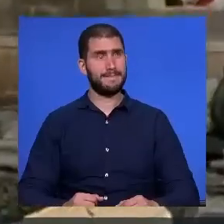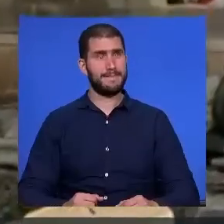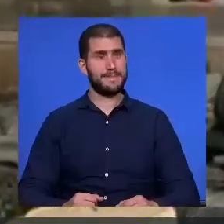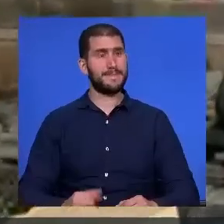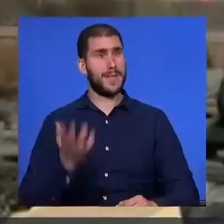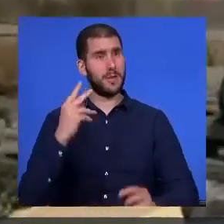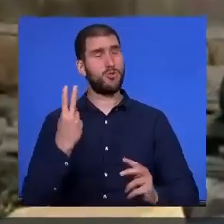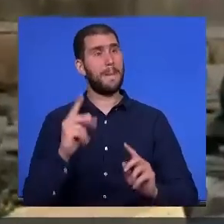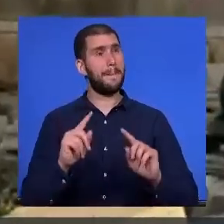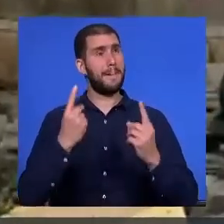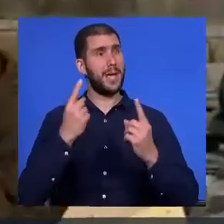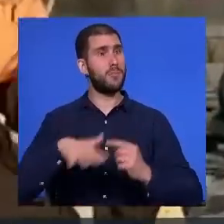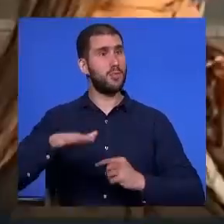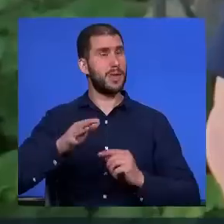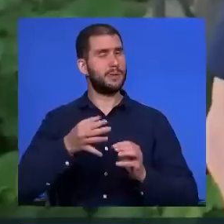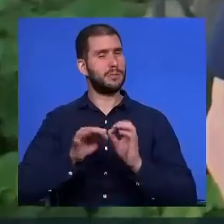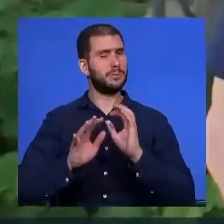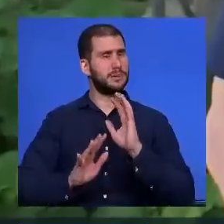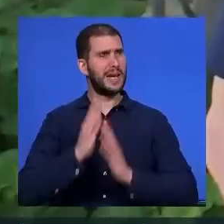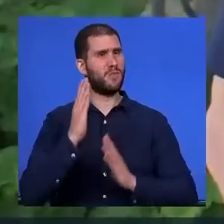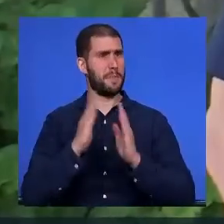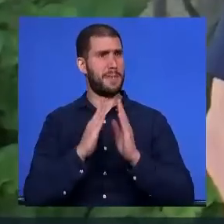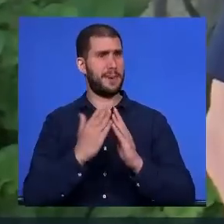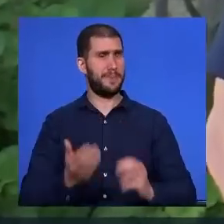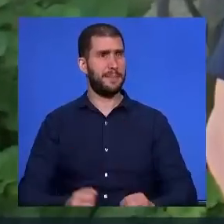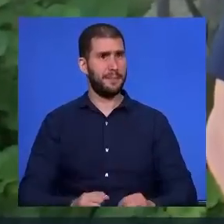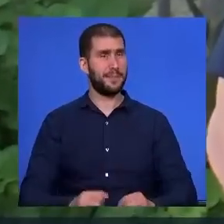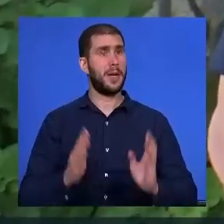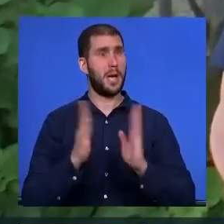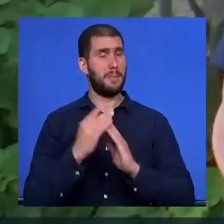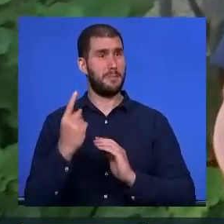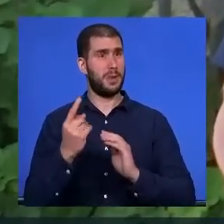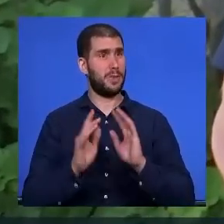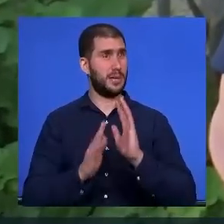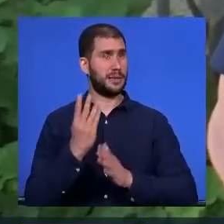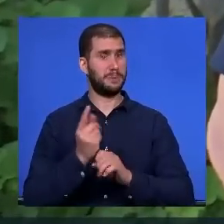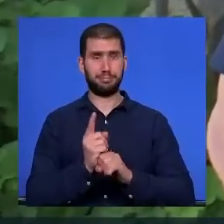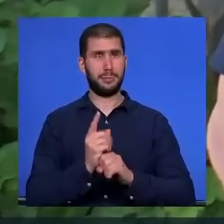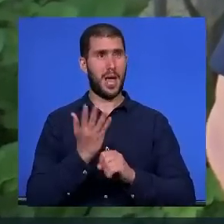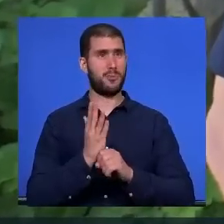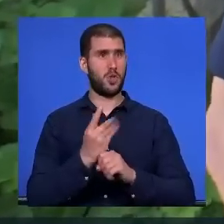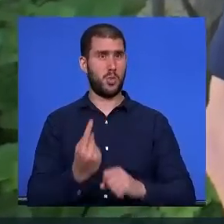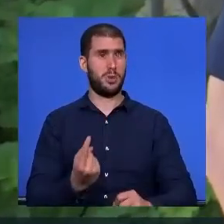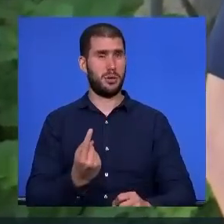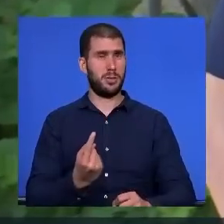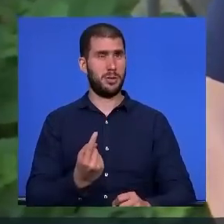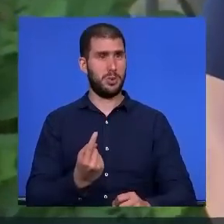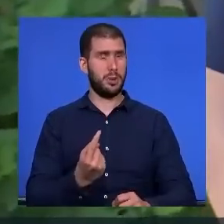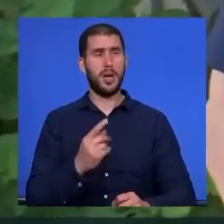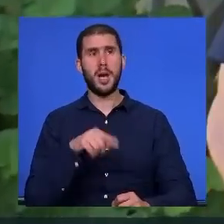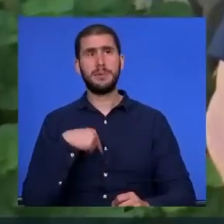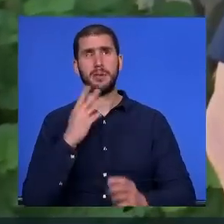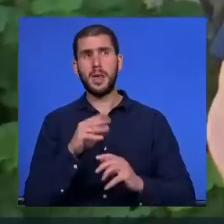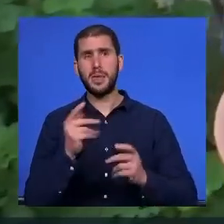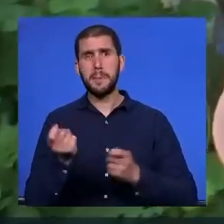לנו שני מקרים בשכונה שנשרפו בתים. הבית כזה נשרף תוך 5 דקות. כמה זמן לקח